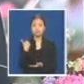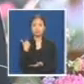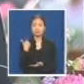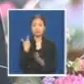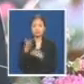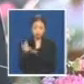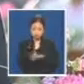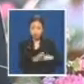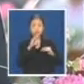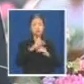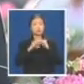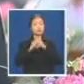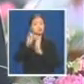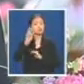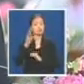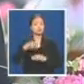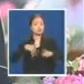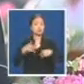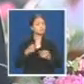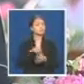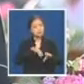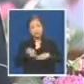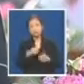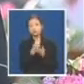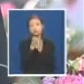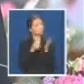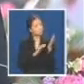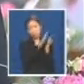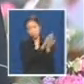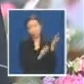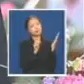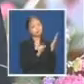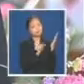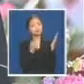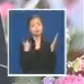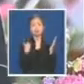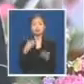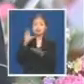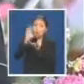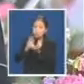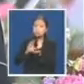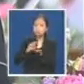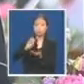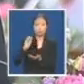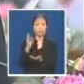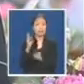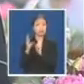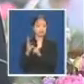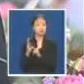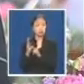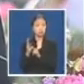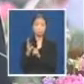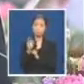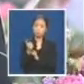การจัดสวัสดิการชุมชนทั่วประเทศที่ผ่านมามีกองทุนสวัสดิการชุมชนที่ได้รับ